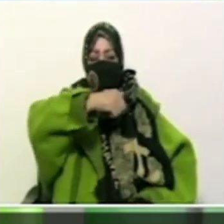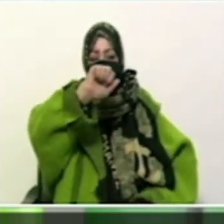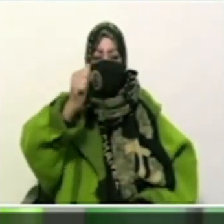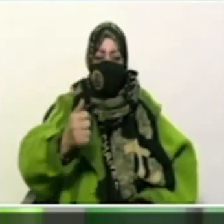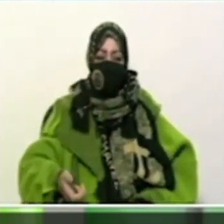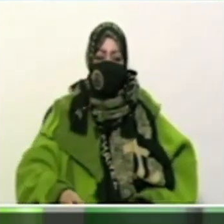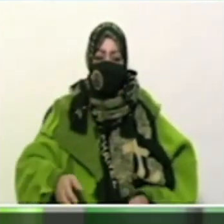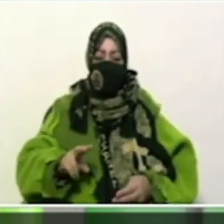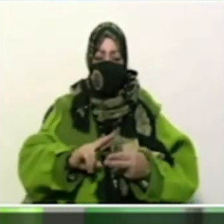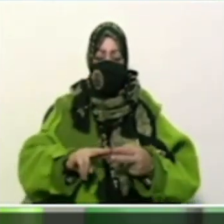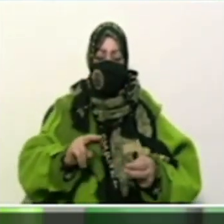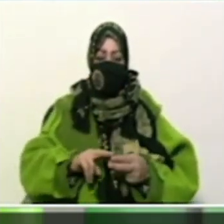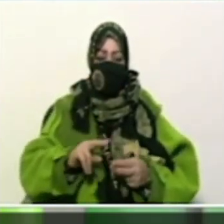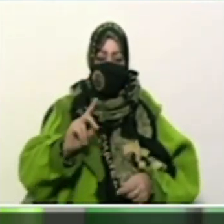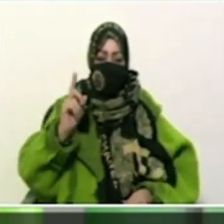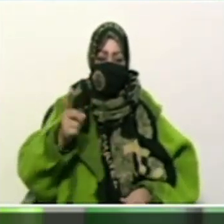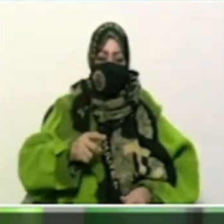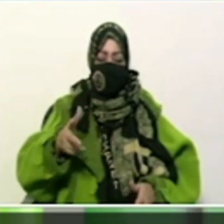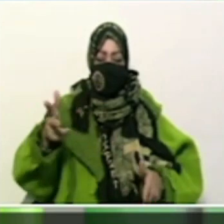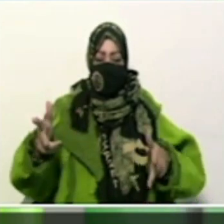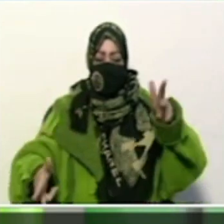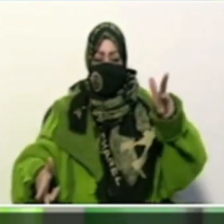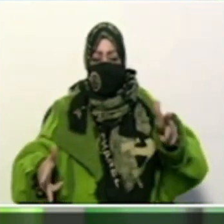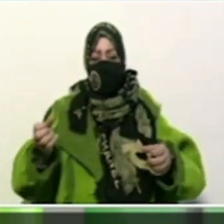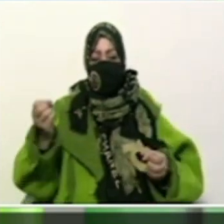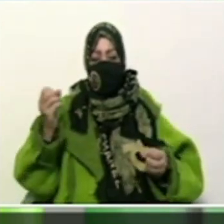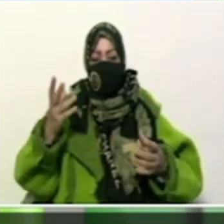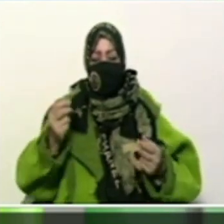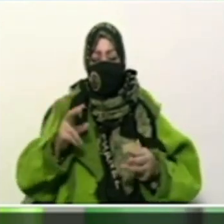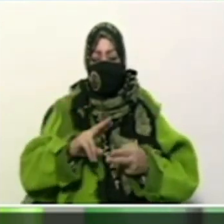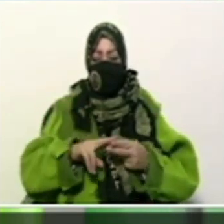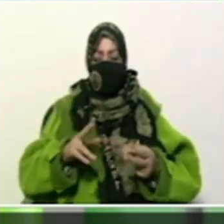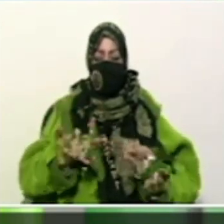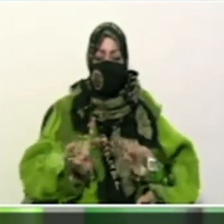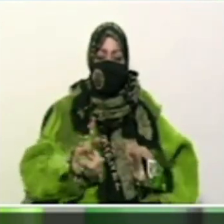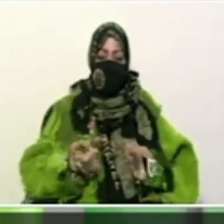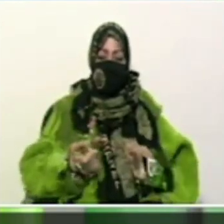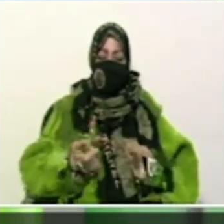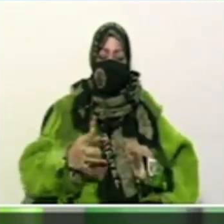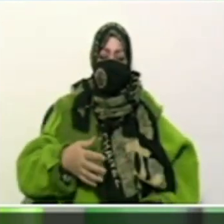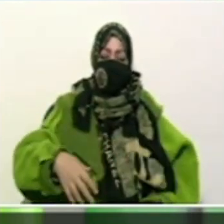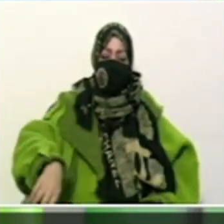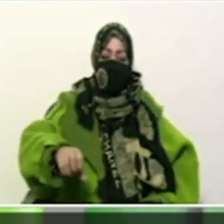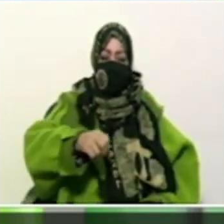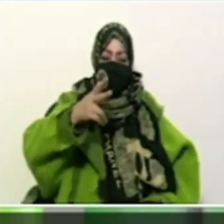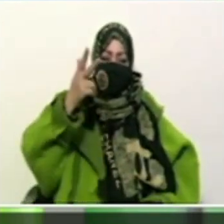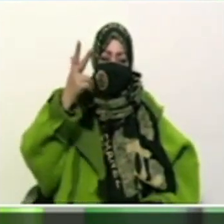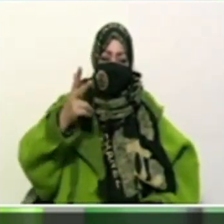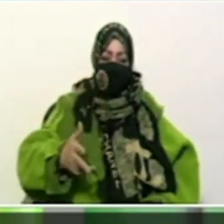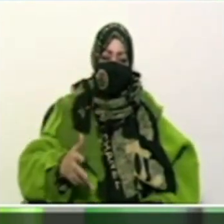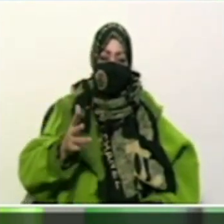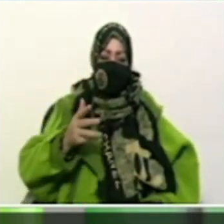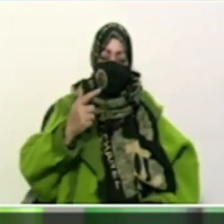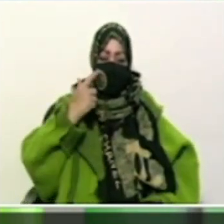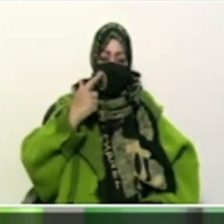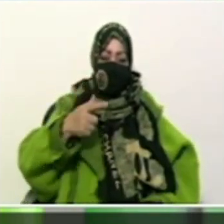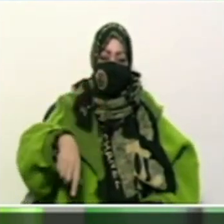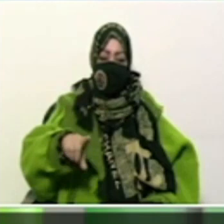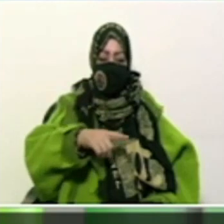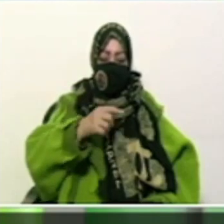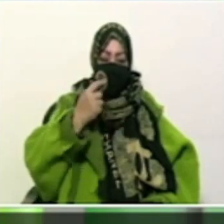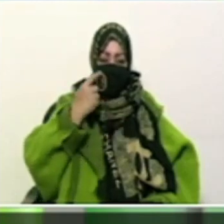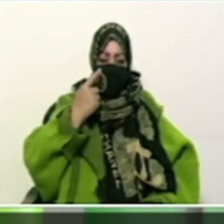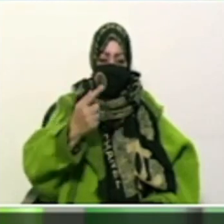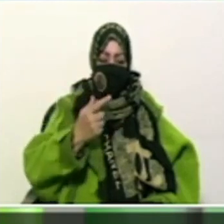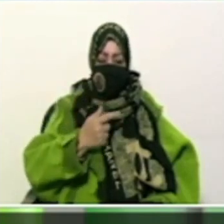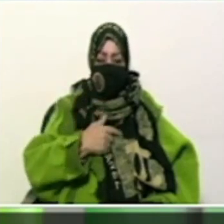بلغة دكنوني سادة منها دكنوني يا ولدي. والله راني مجي ليل ونهار معاكم من شيء بكم ربي